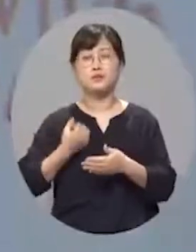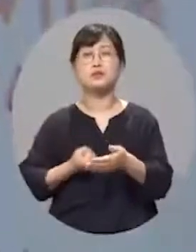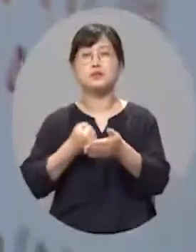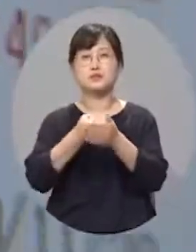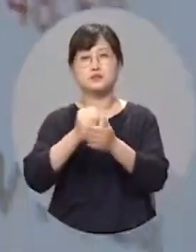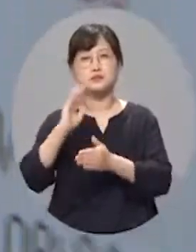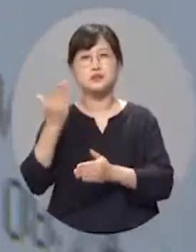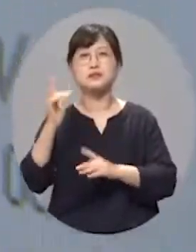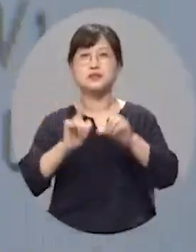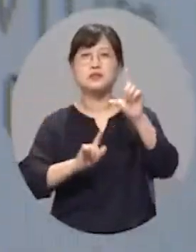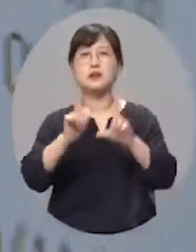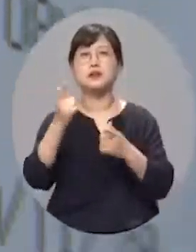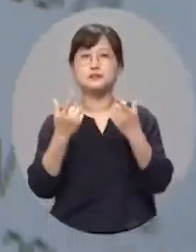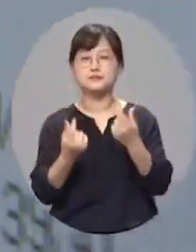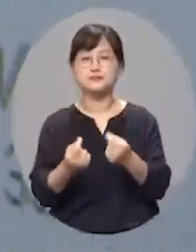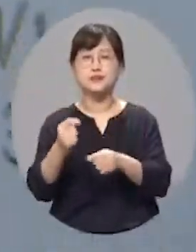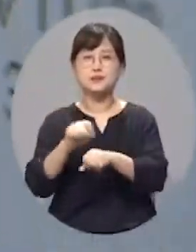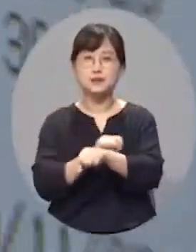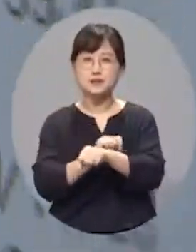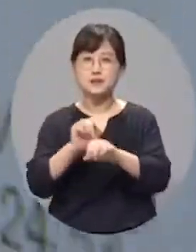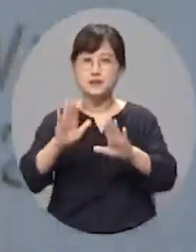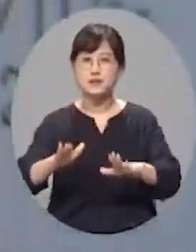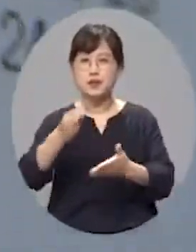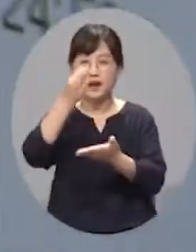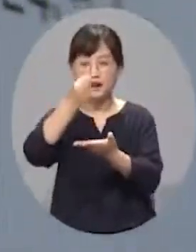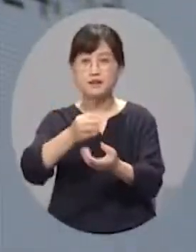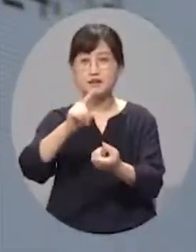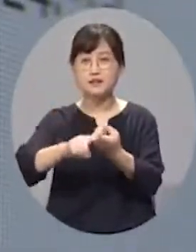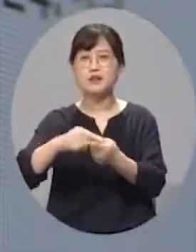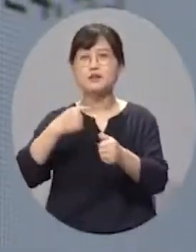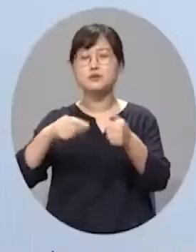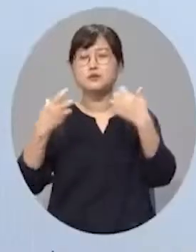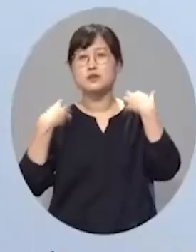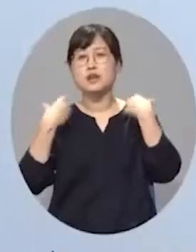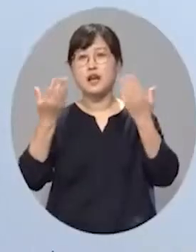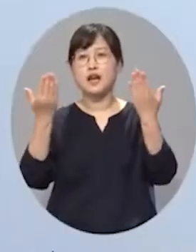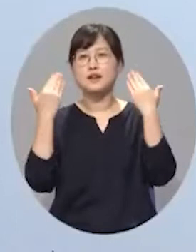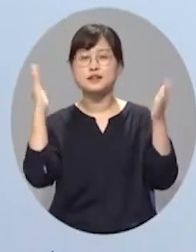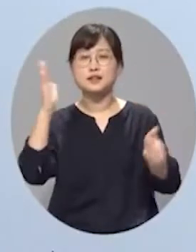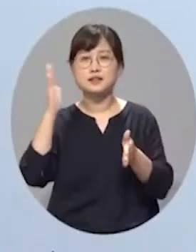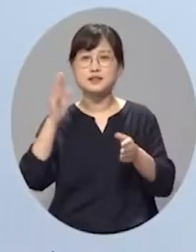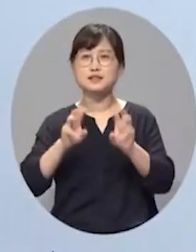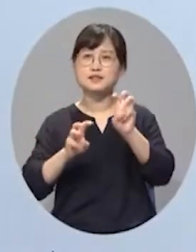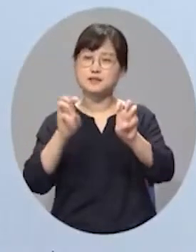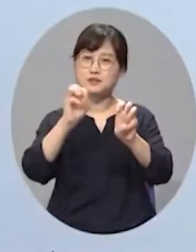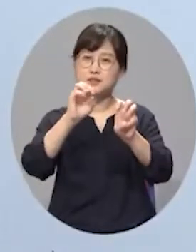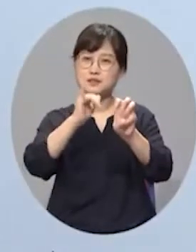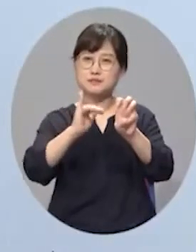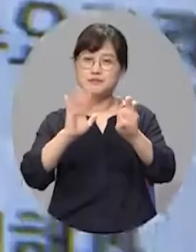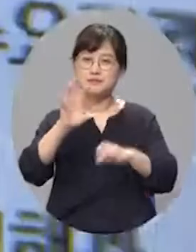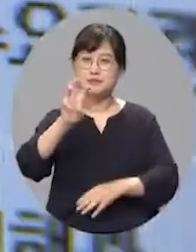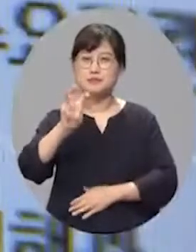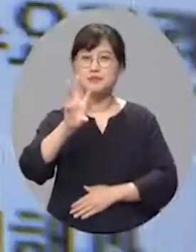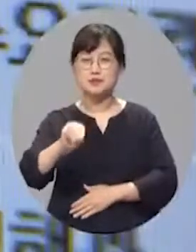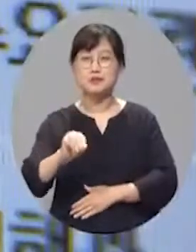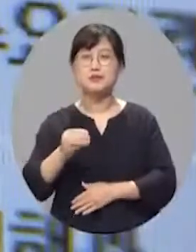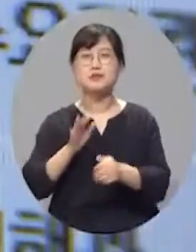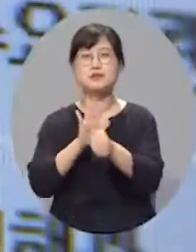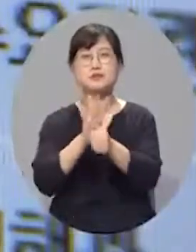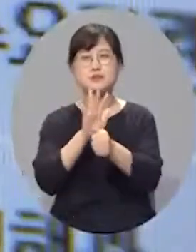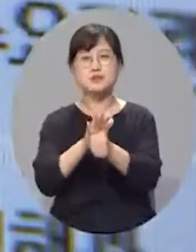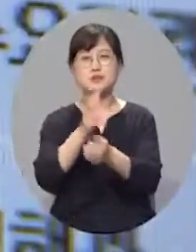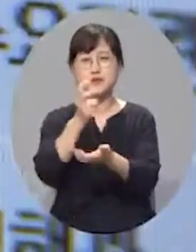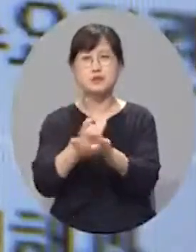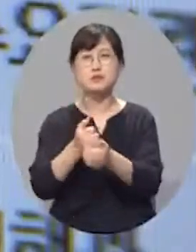구조인 겁니다. 특히 이 같은 가격은 교육청이 학생 한 명당 30만 원씩을 지원하는 제도에 비추어